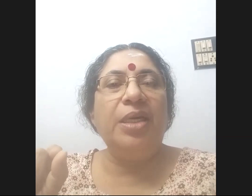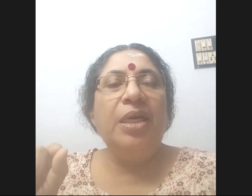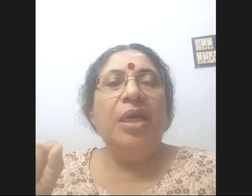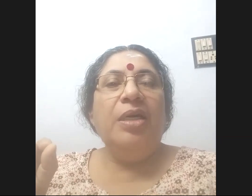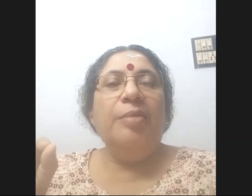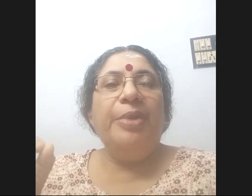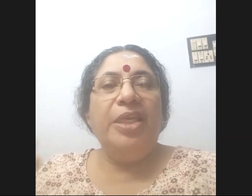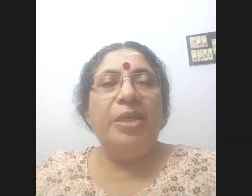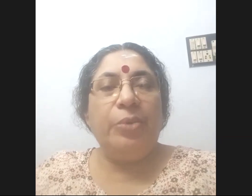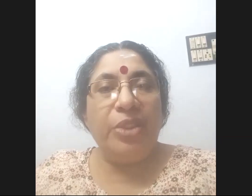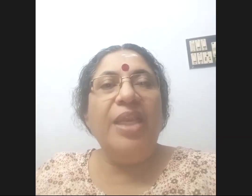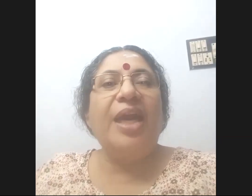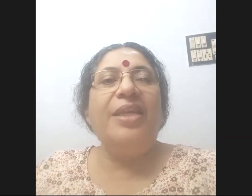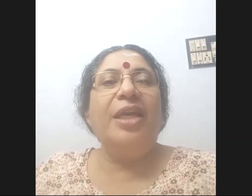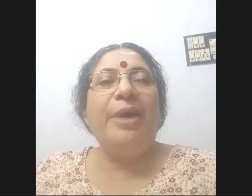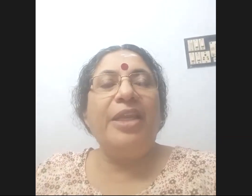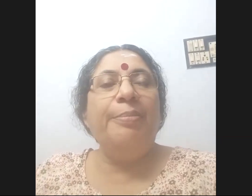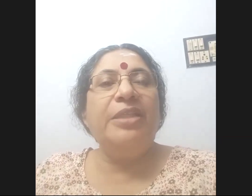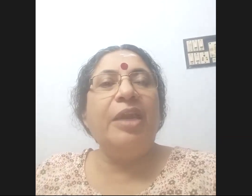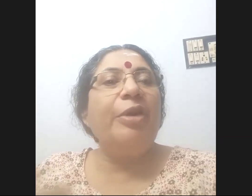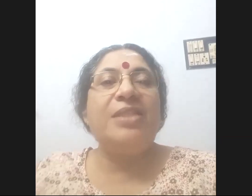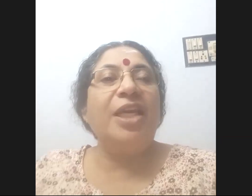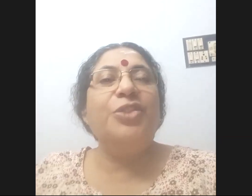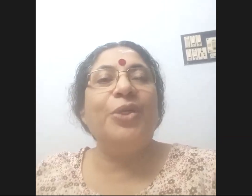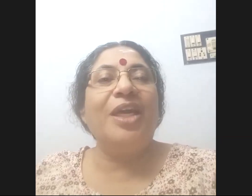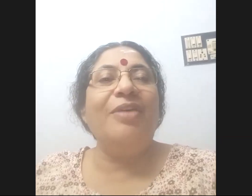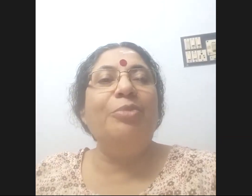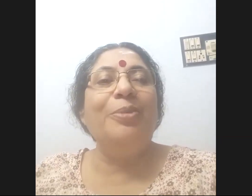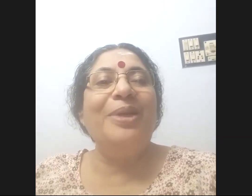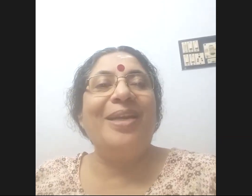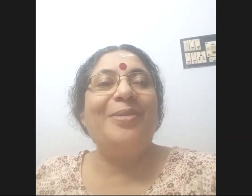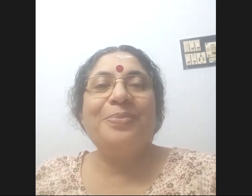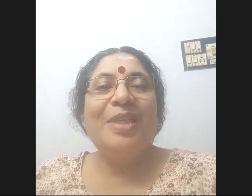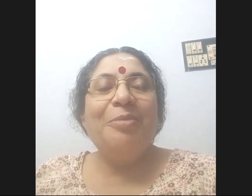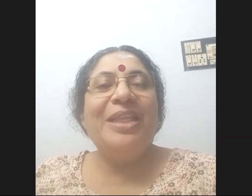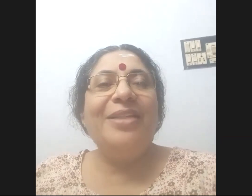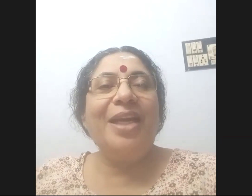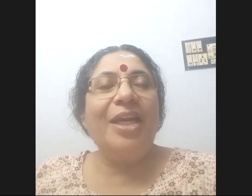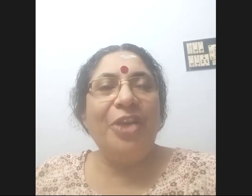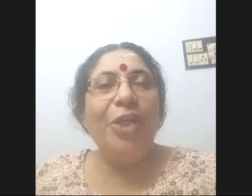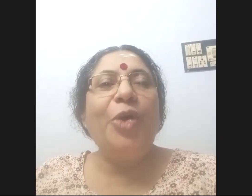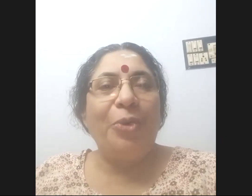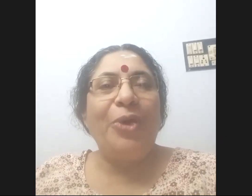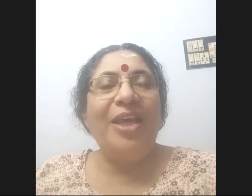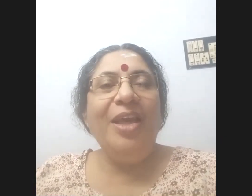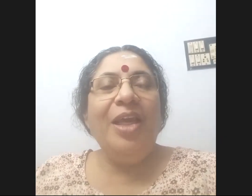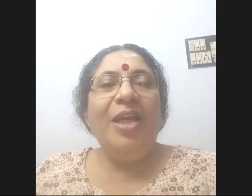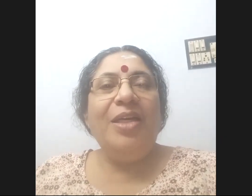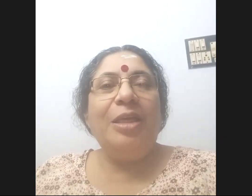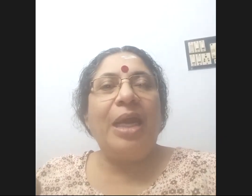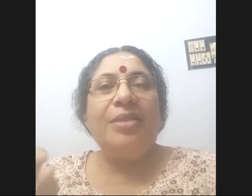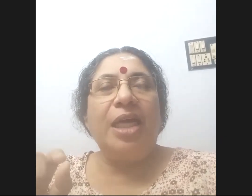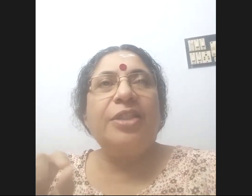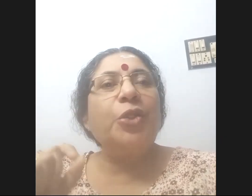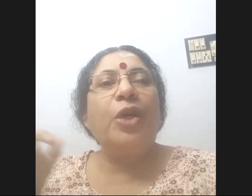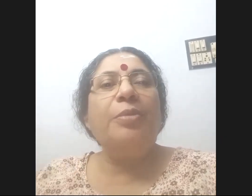നമുക്ക് പിന്നെ ഈ കൂടുതൽ കാര്യങ്ങൾ പറയുമ്പോഴത്തേക്ക് അവരെ മനസ്സിലാക്കിച്ചു കൊടുക്കാൻ വലിയ ബുദ്ധിമുട്ടാണ്. ഇപ്പൊ നേരത്തെ കണ്ട വീഡിയോ പോലെ